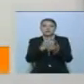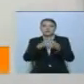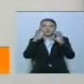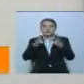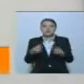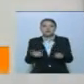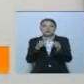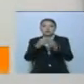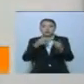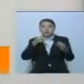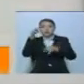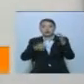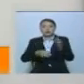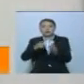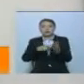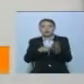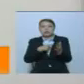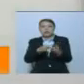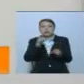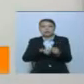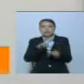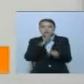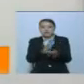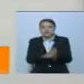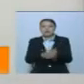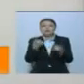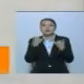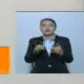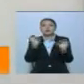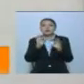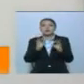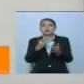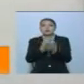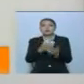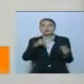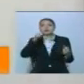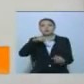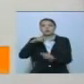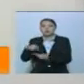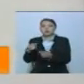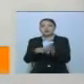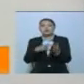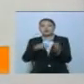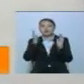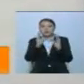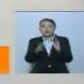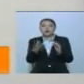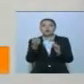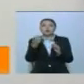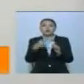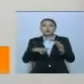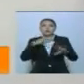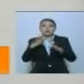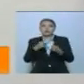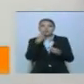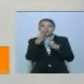сотқа дейінгі тергеп-тексерудің бірыңғай тізіміне тіркелді. Аталған дерек бойынша тиісті сараптамалар тағайындалды. Қазіргі уақытта сараптама